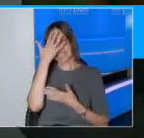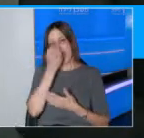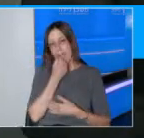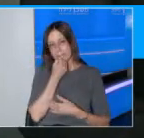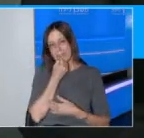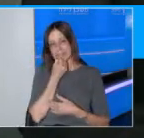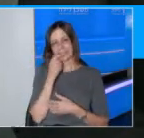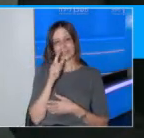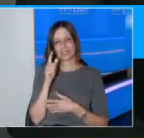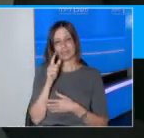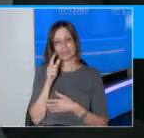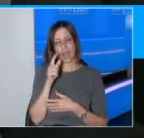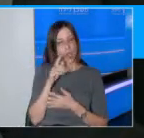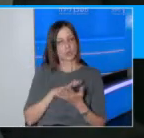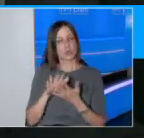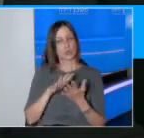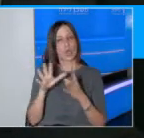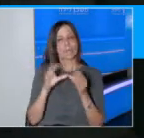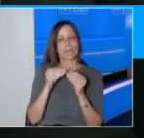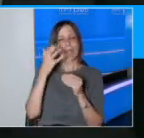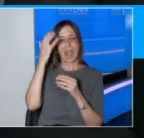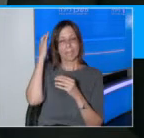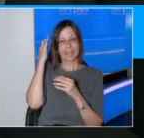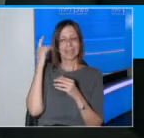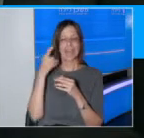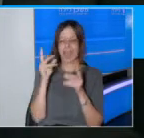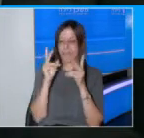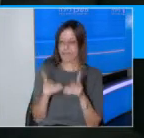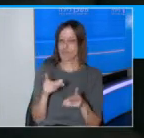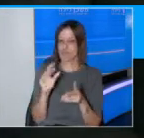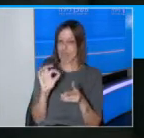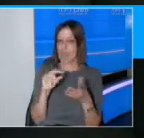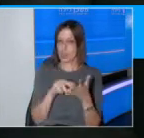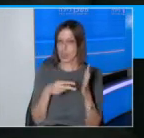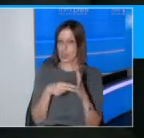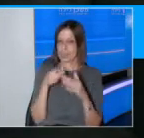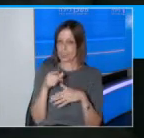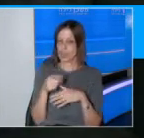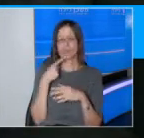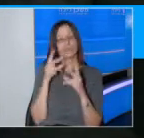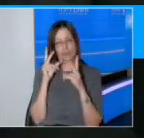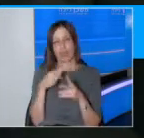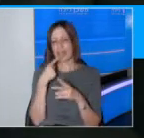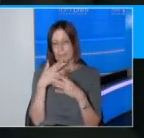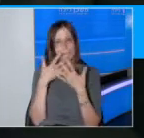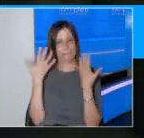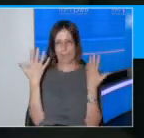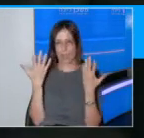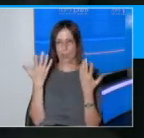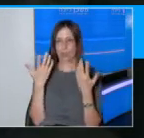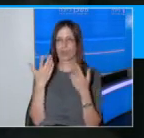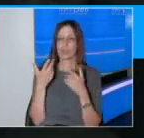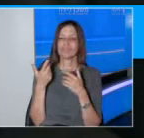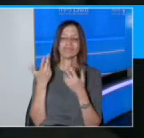ולא זורם עם לפיד על האופציה הזאת של התוכנית הזאת. אפשר להגיד בבירור, נדב, שופך